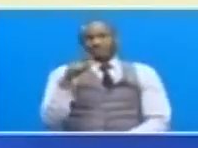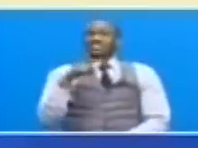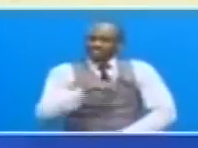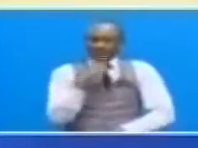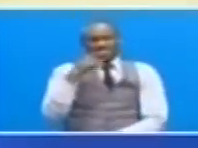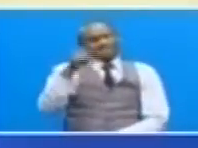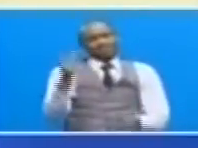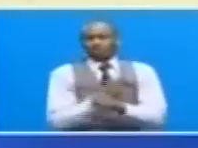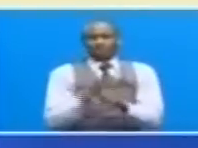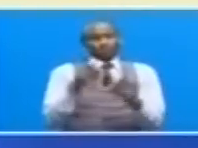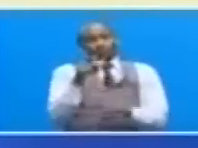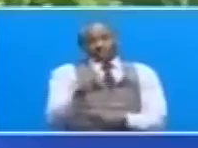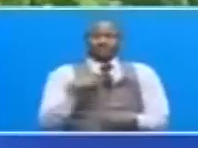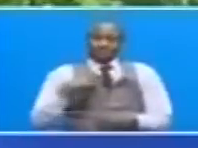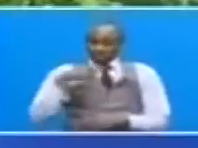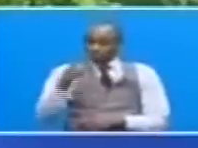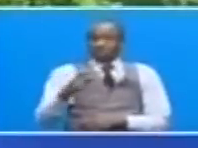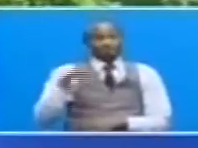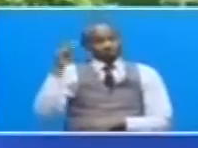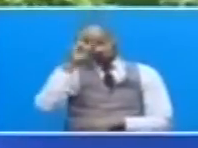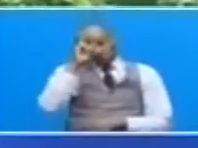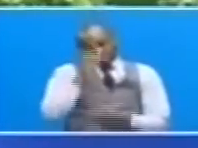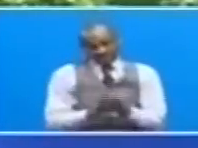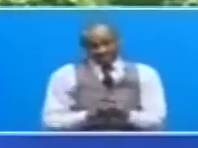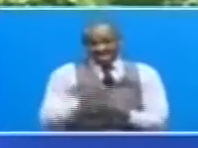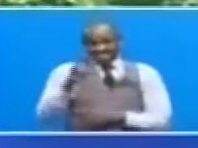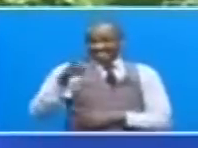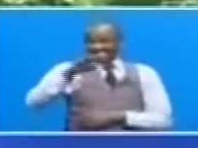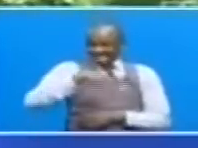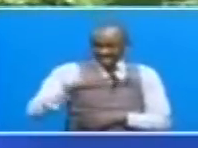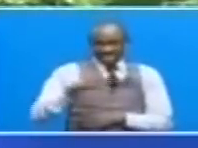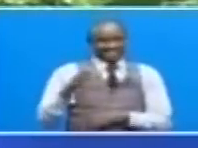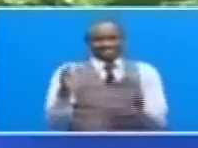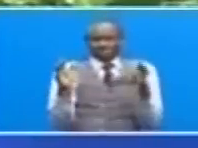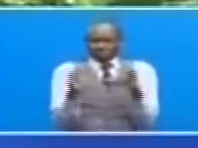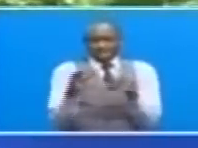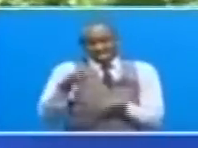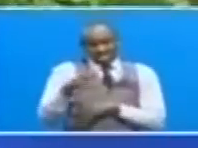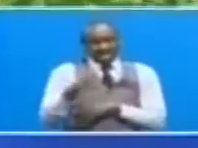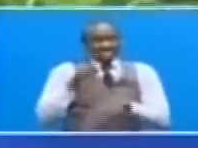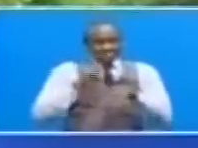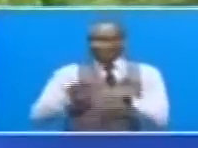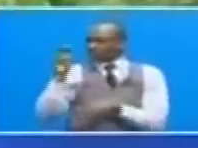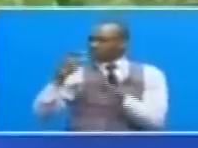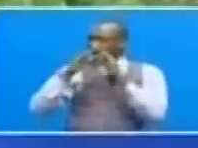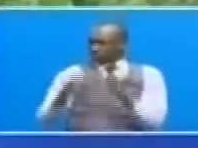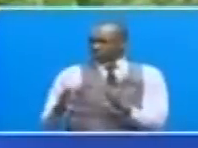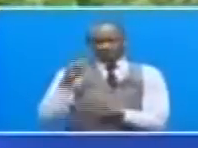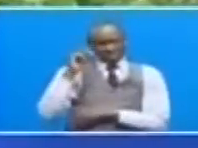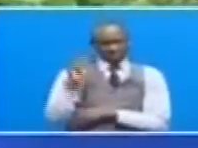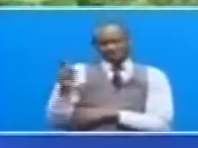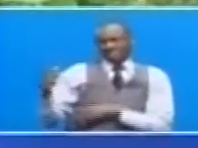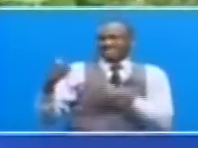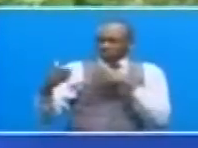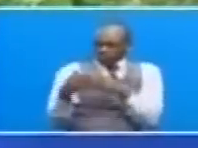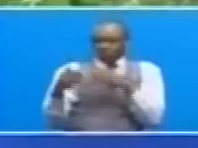inamshinda, niende wapi? Niende polisi. Kisendo village in Bukura is a small hamlet. Looking at the houses, you'd expect a close